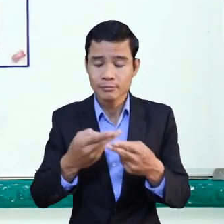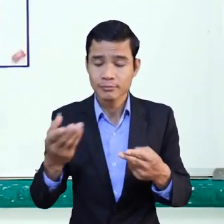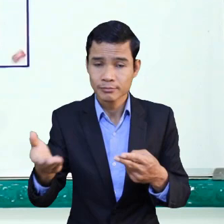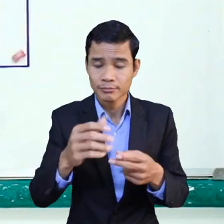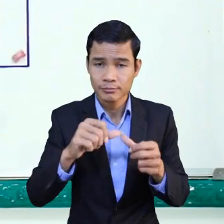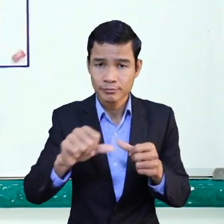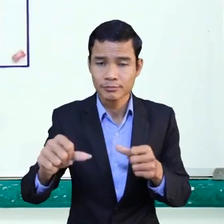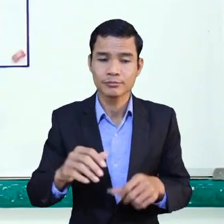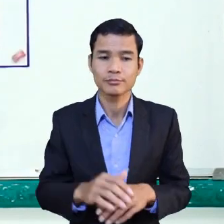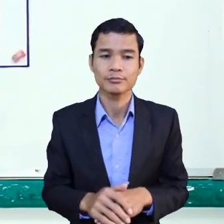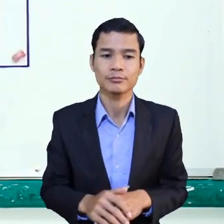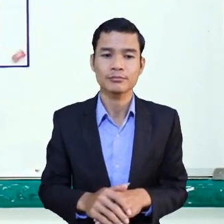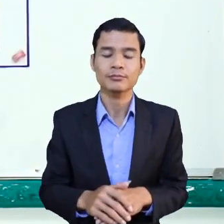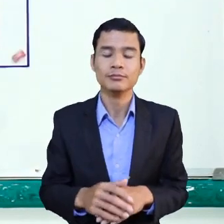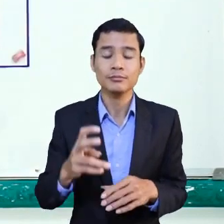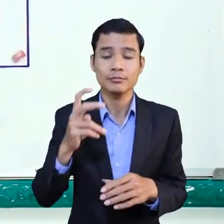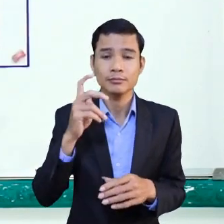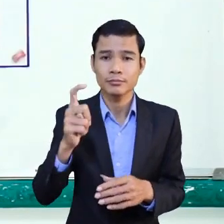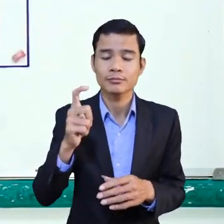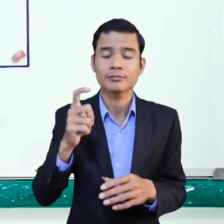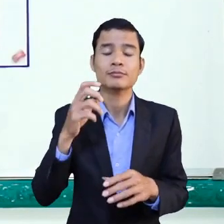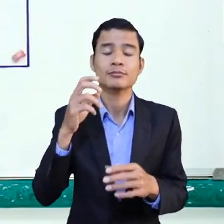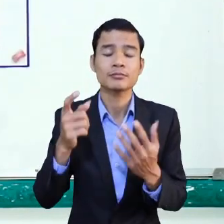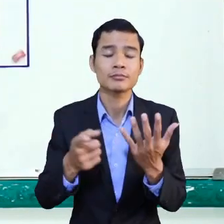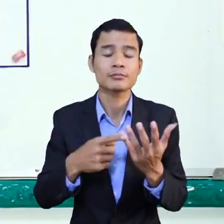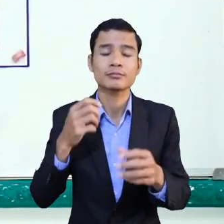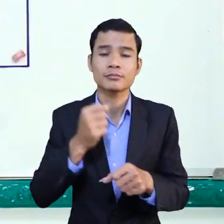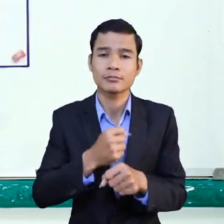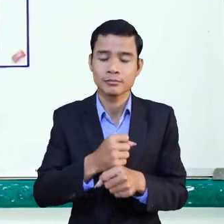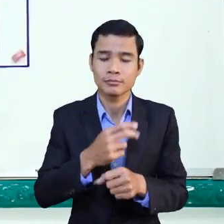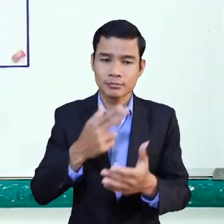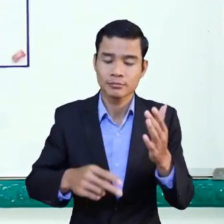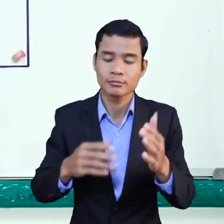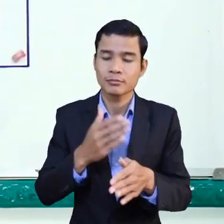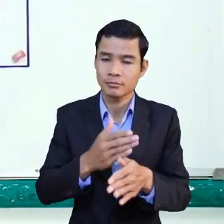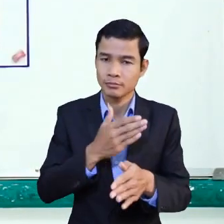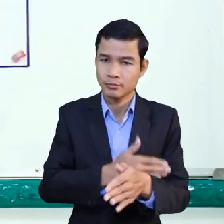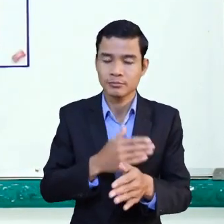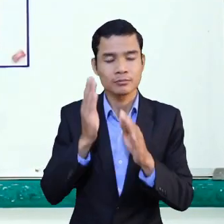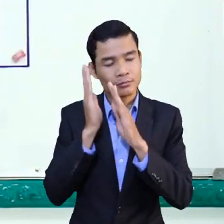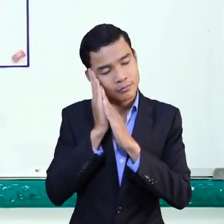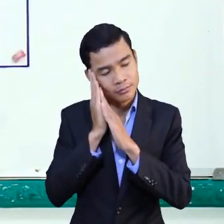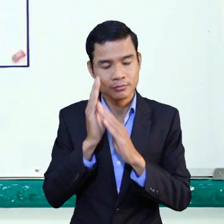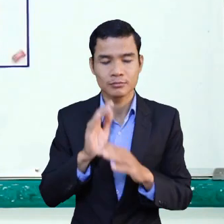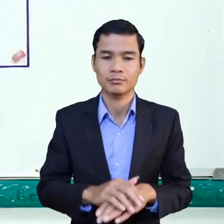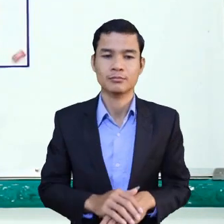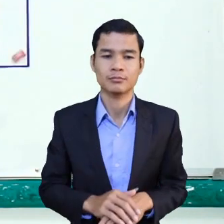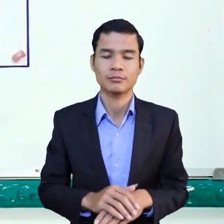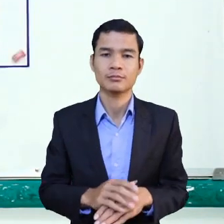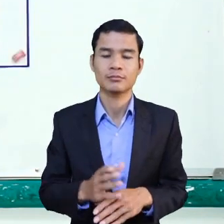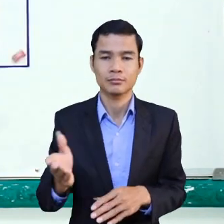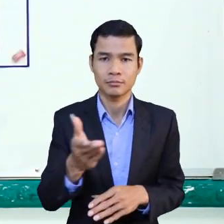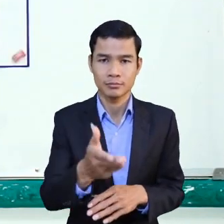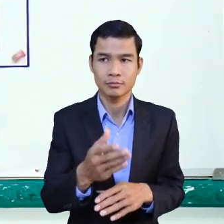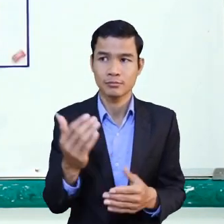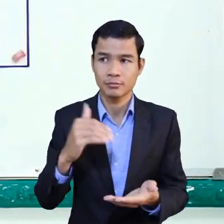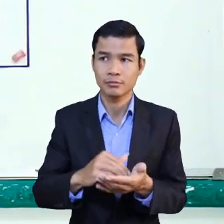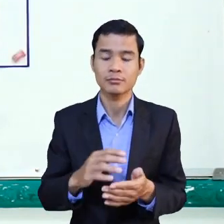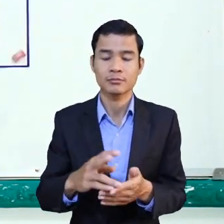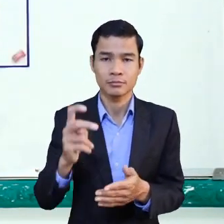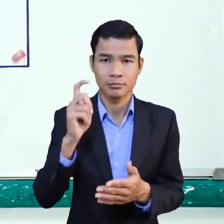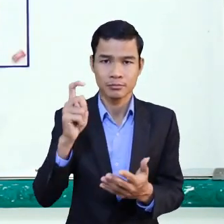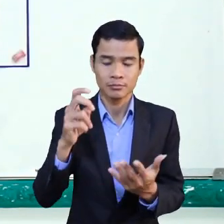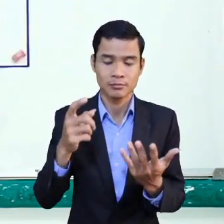គ្នាតើខេធ្វើអ្វីមុនពេលដេកចាកូនស្ដាប់ដល់ទៀត